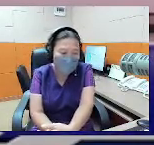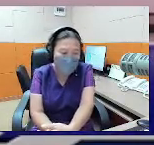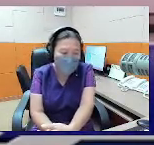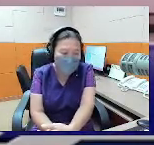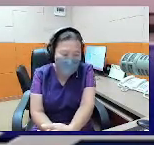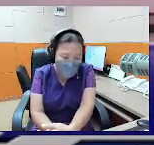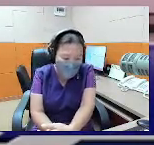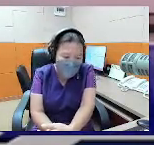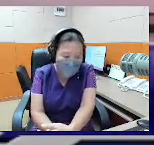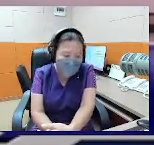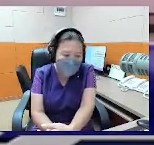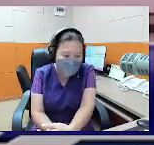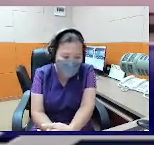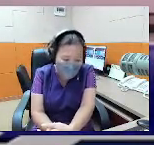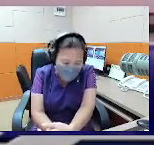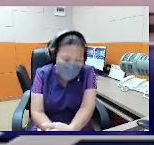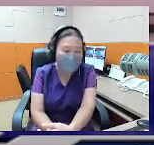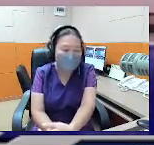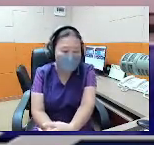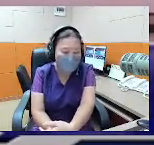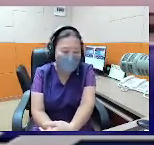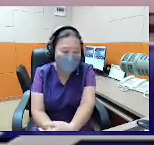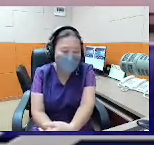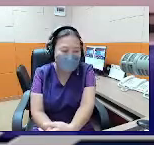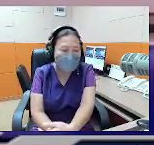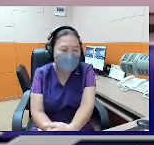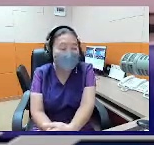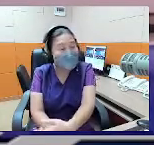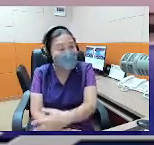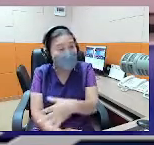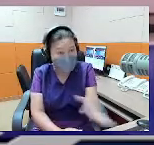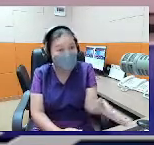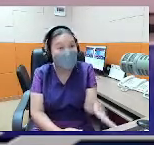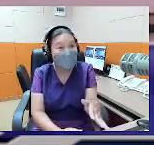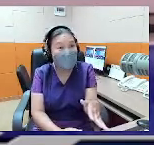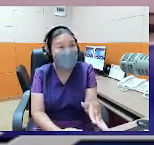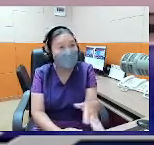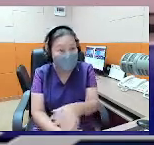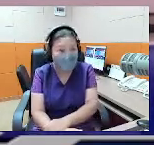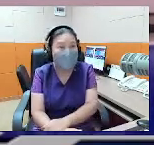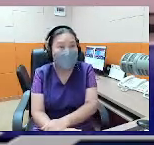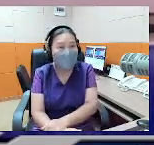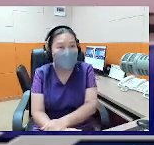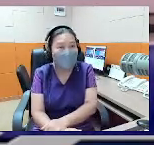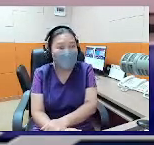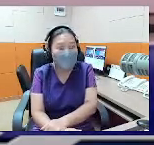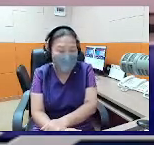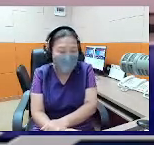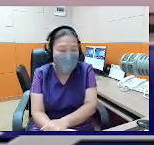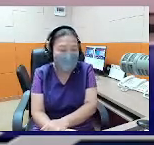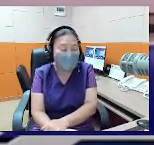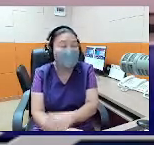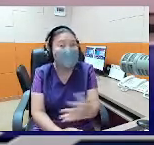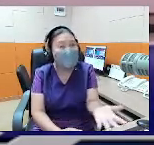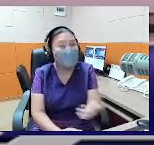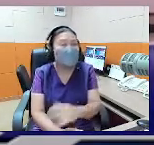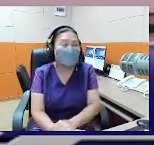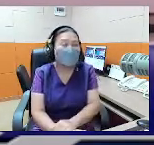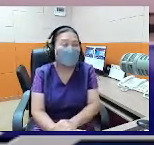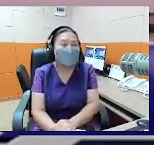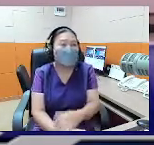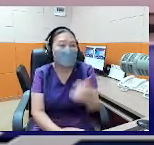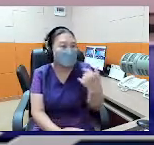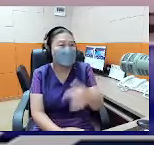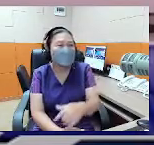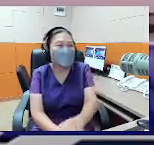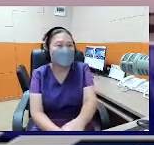หาวิทยาลัยเลยค่ะ @dusitrang ค่ะ ค่ะนะคะก็เรียกว่าเราเปิดช่องทางให้แบบหลากหลายมากนะคะหรือว่าเปิดโทรศัพท์นะ